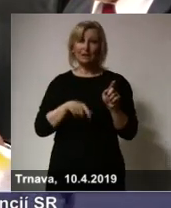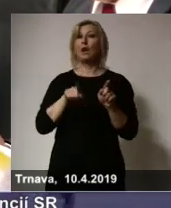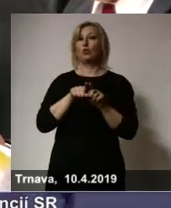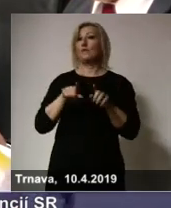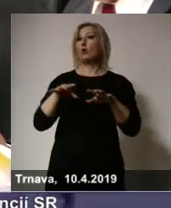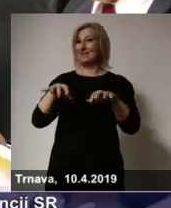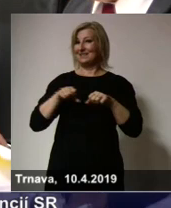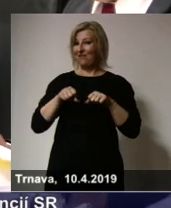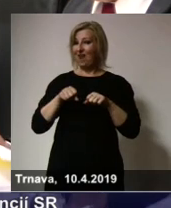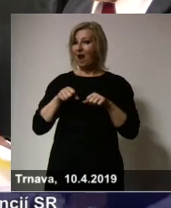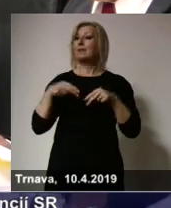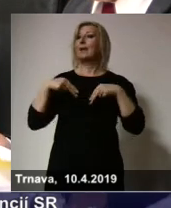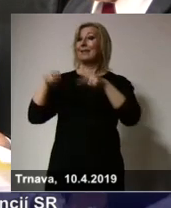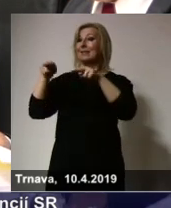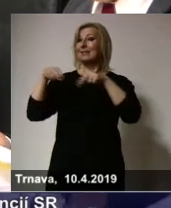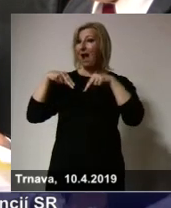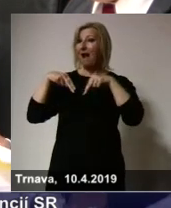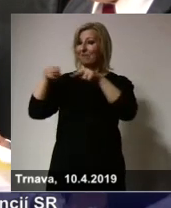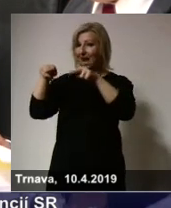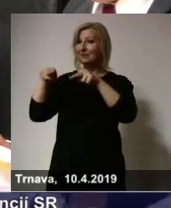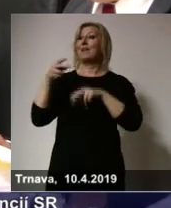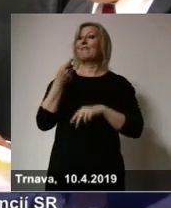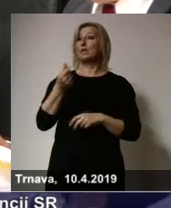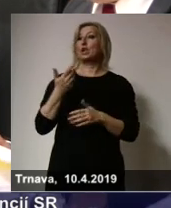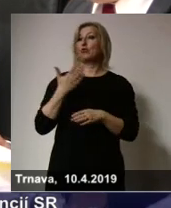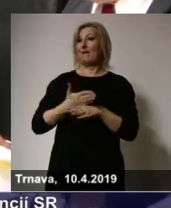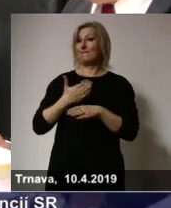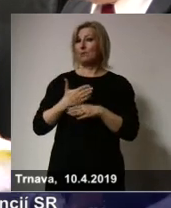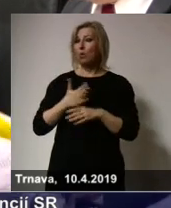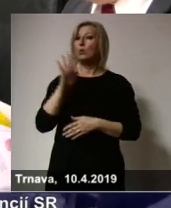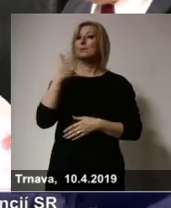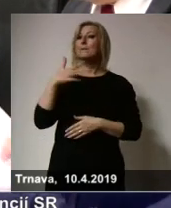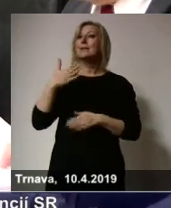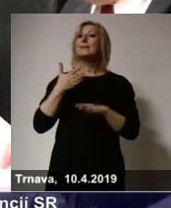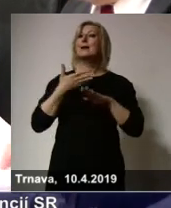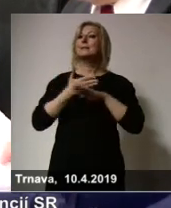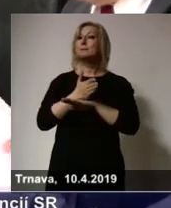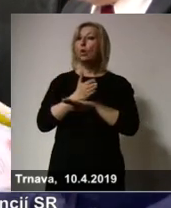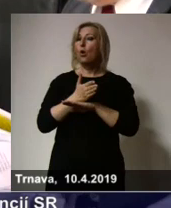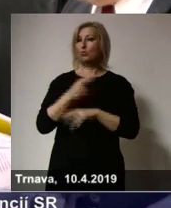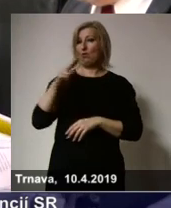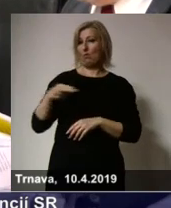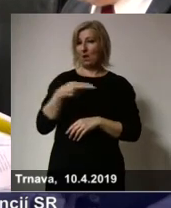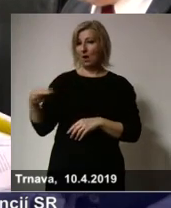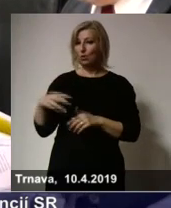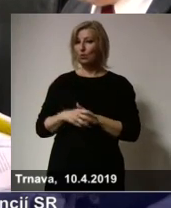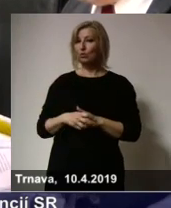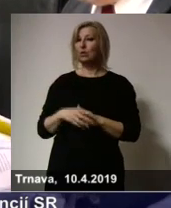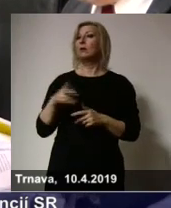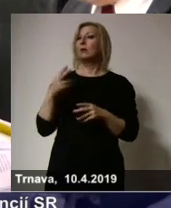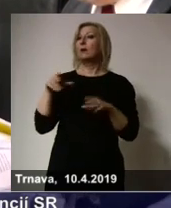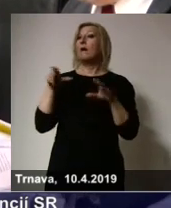schválená návratná finančná výpomoc, čo sa týka nášho kraja, 15 miliónov eur. Zároveň vláda schválila, že výpomoc